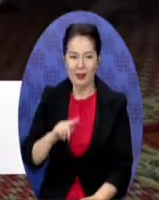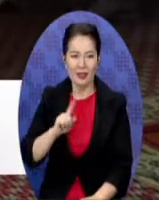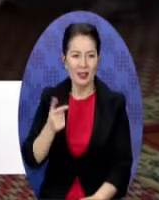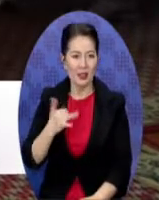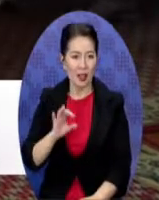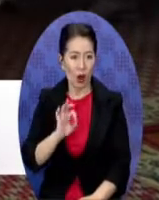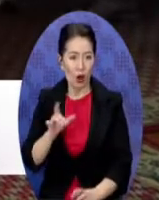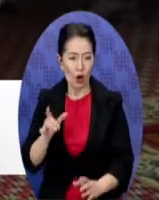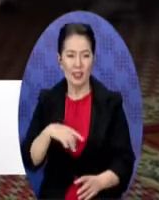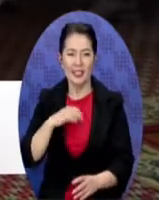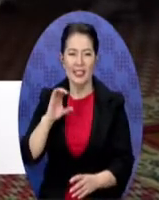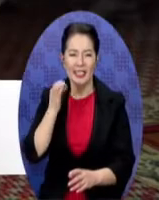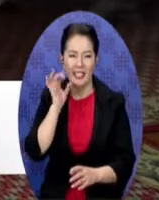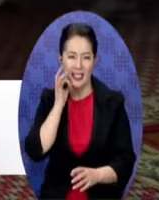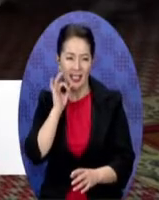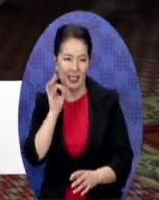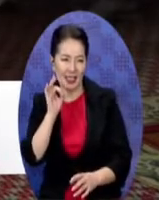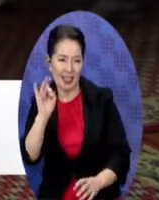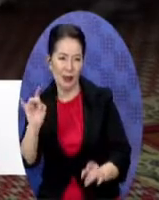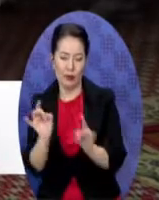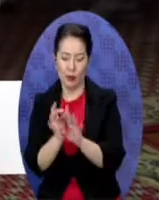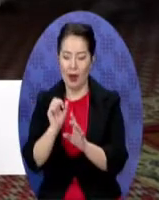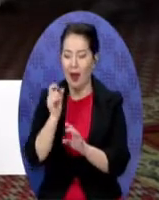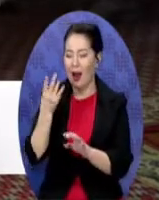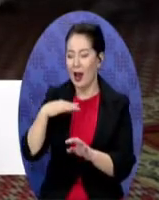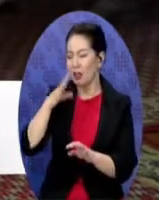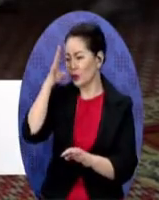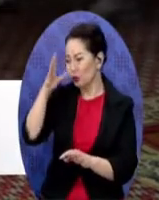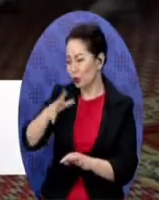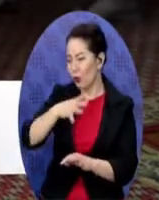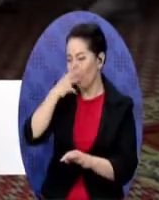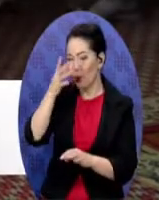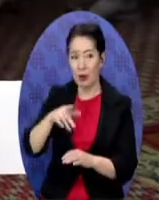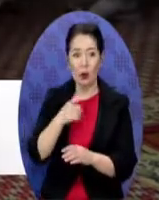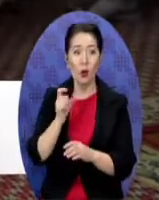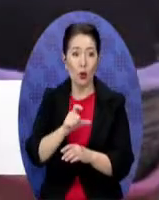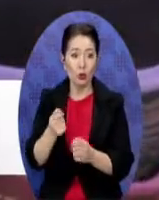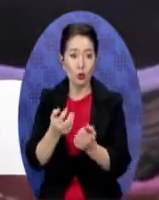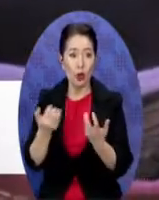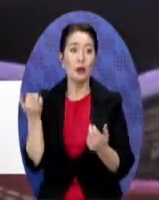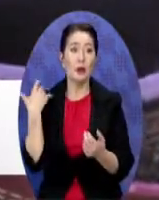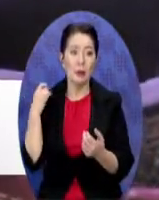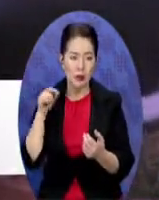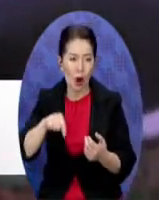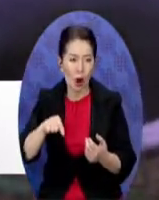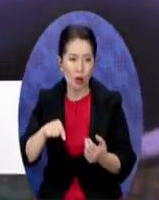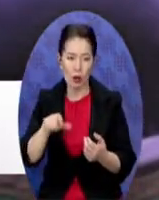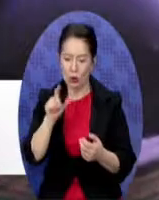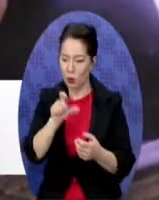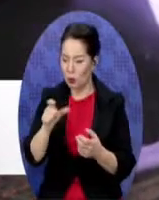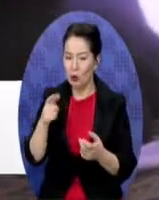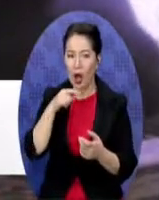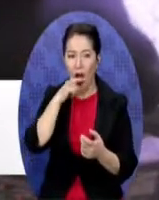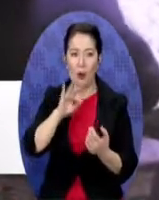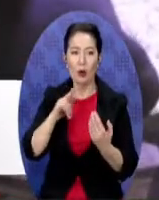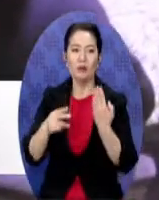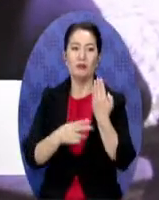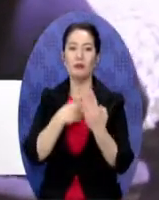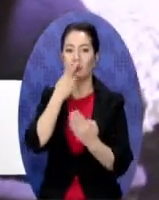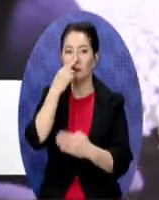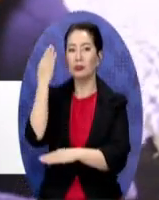Халхын исгэрээ жонон татлагыг тоглон ардын дуугаа дуулж хорддог байсан хүмүүс олон байсан. Харин өнөөдөр айлууд морин хуураа үзмөр